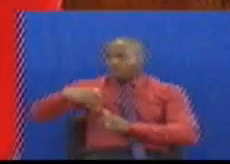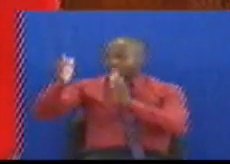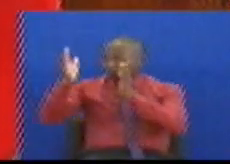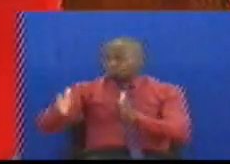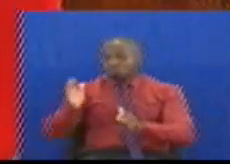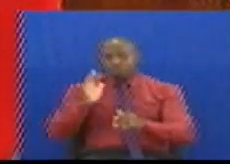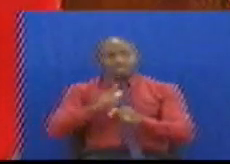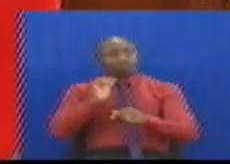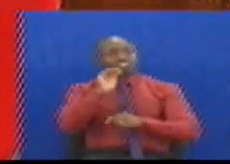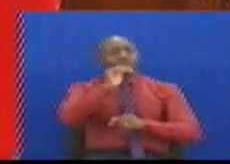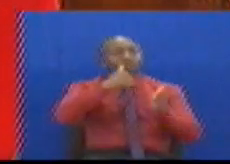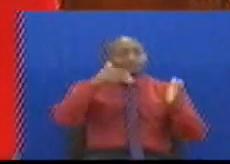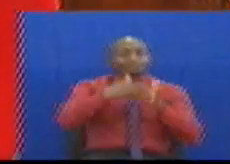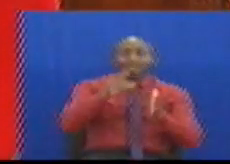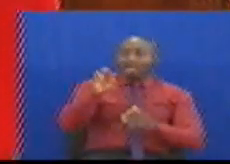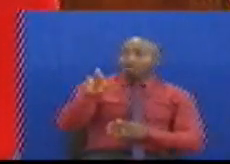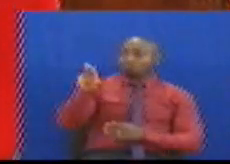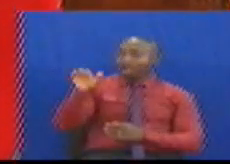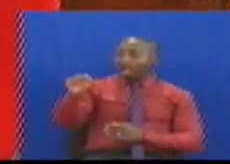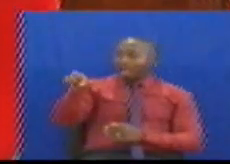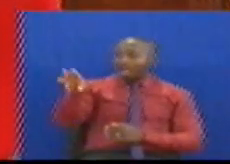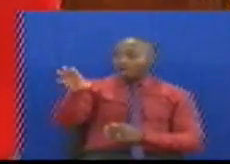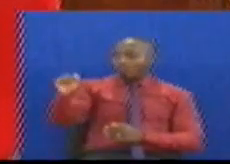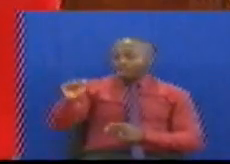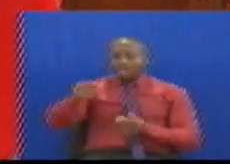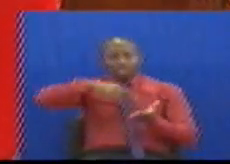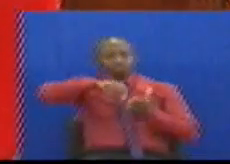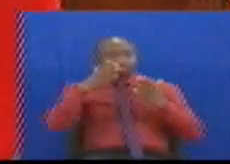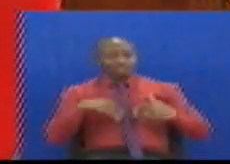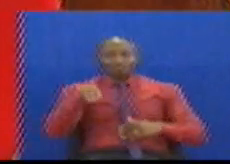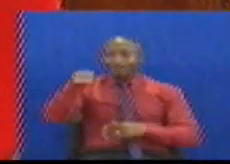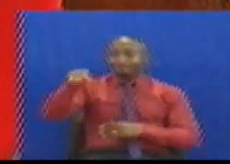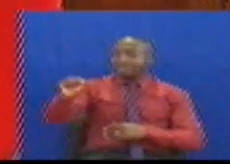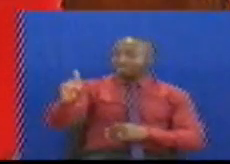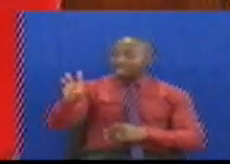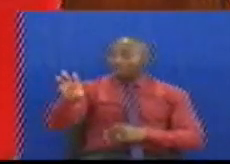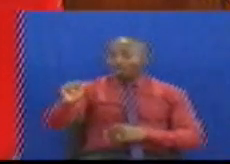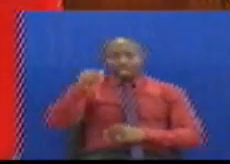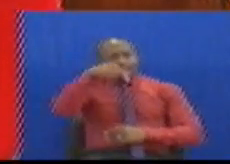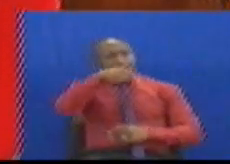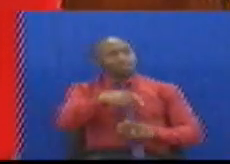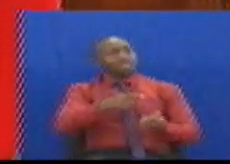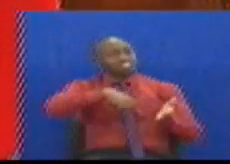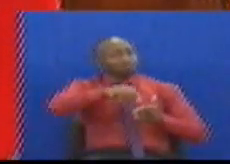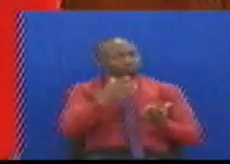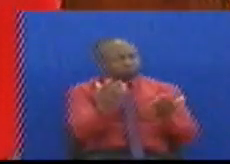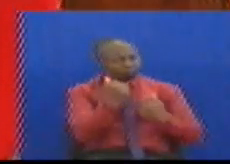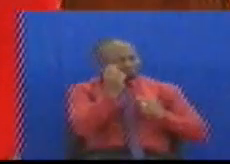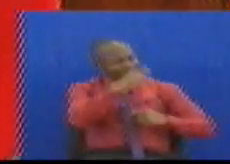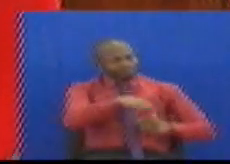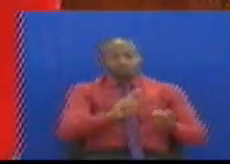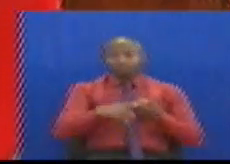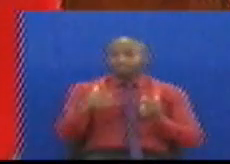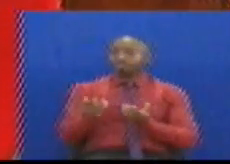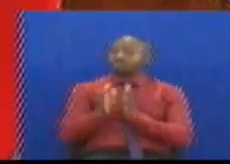wanaenda kutibiwa Ruangwa katika kituo cha afya cha Mandawa, wakati pale na sisi tungeweza kupata cha kwetu. Mheshimiwa Naibu